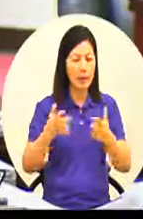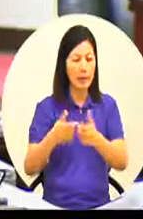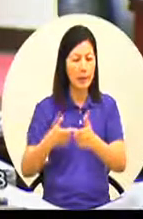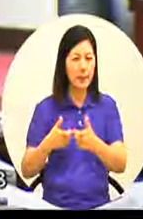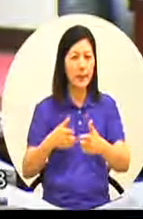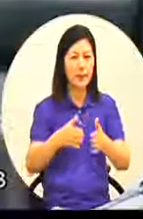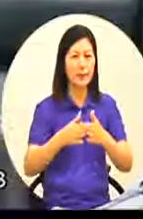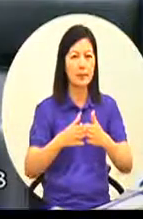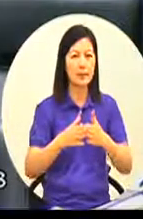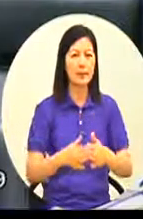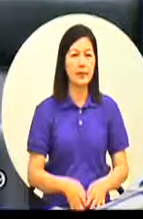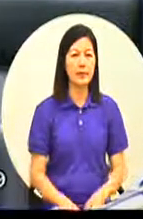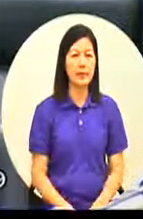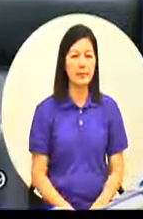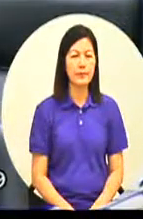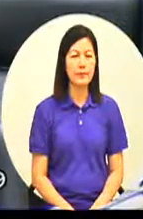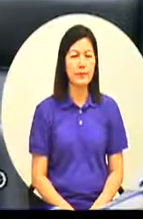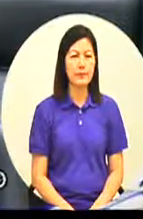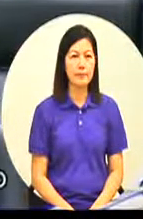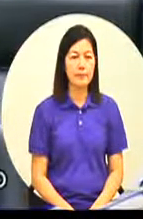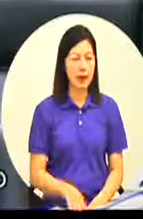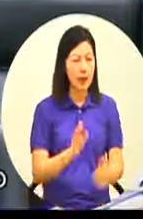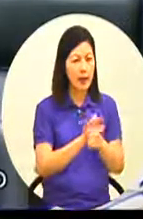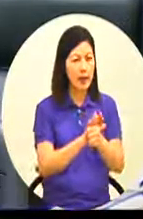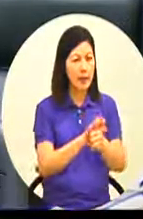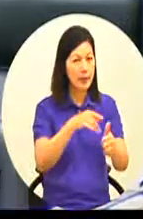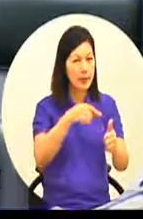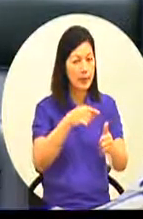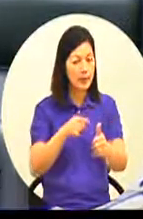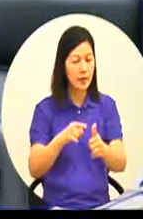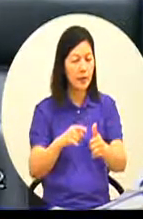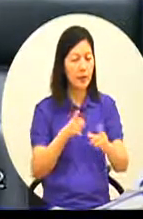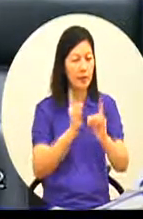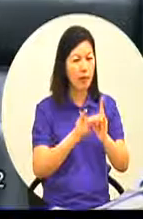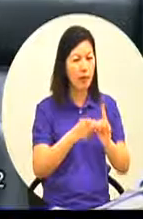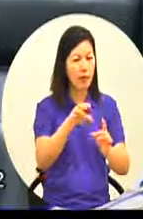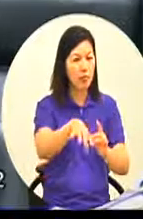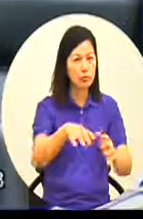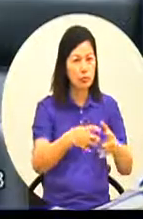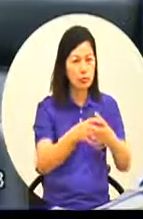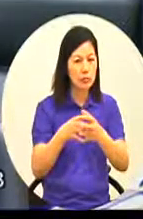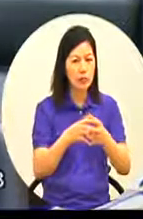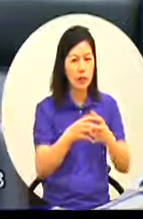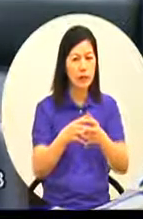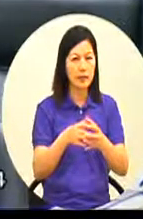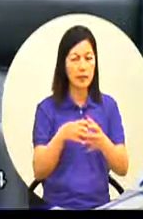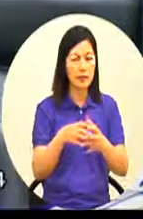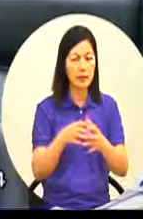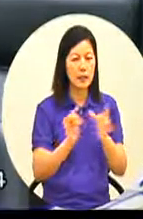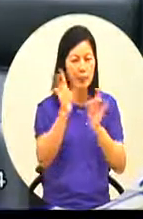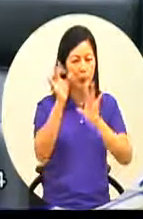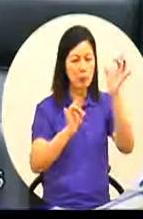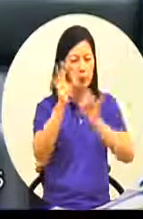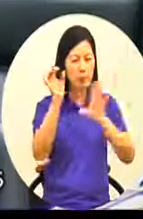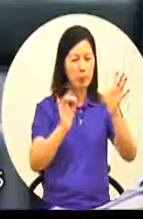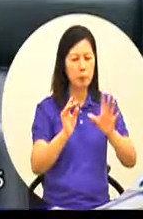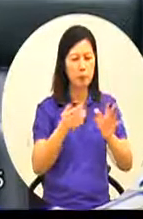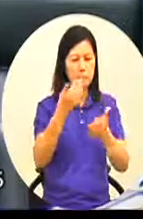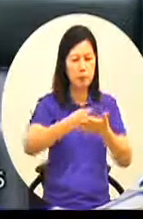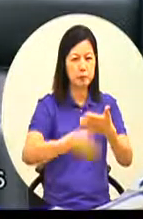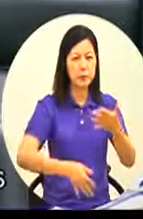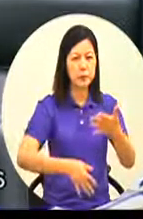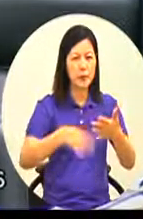样子哈，是为了辅导我们的一个宗教团体哈，减少这个燃放炮竹啊，甚至这烟